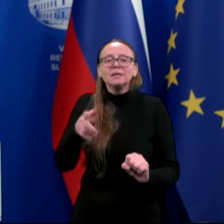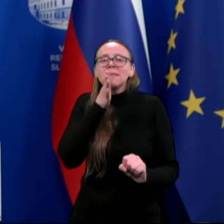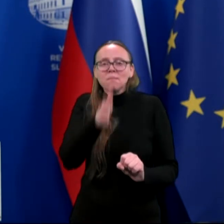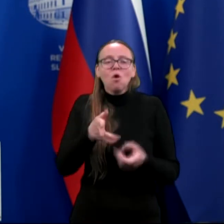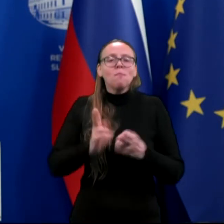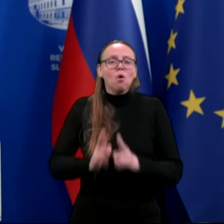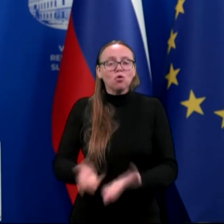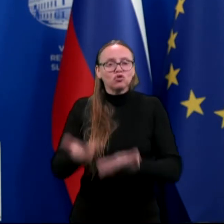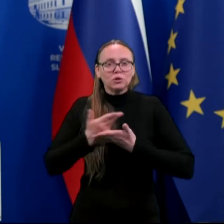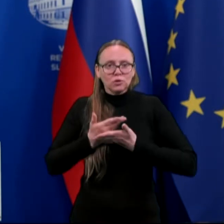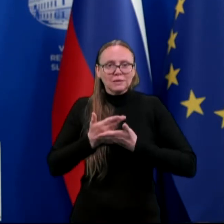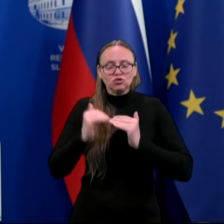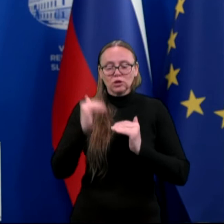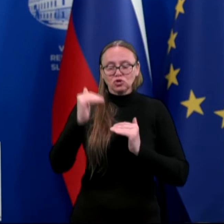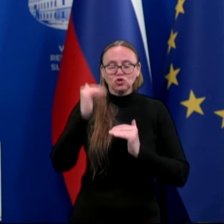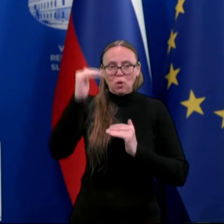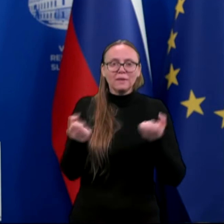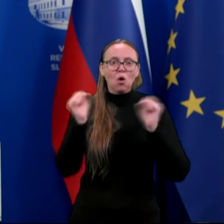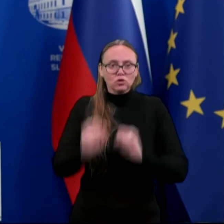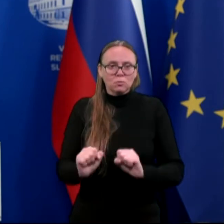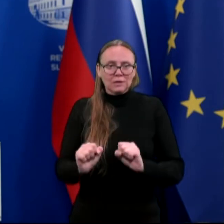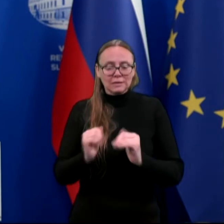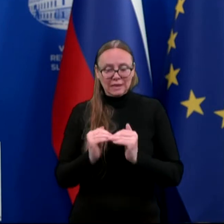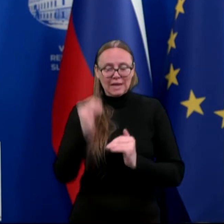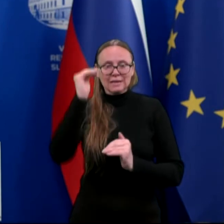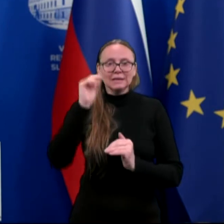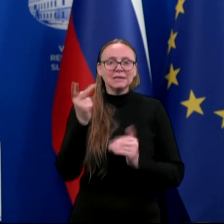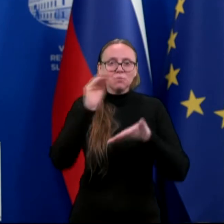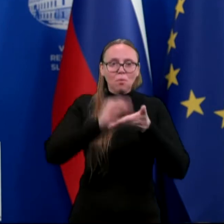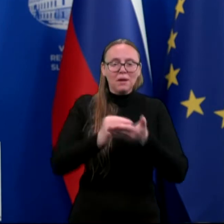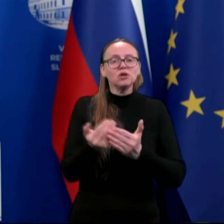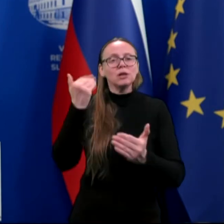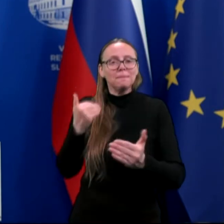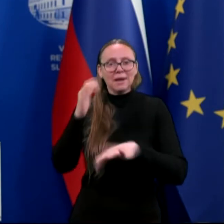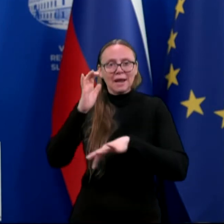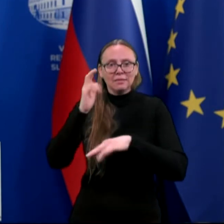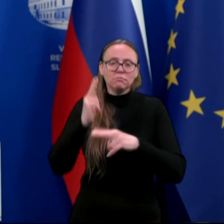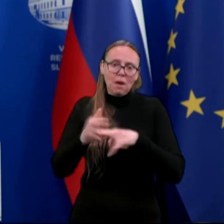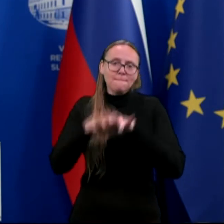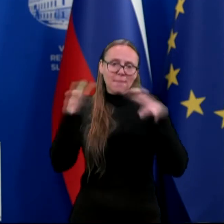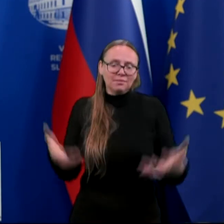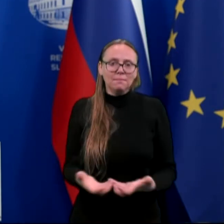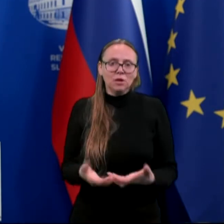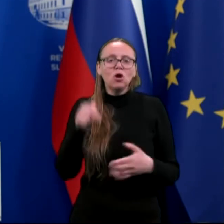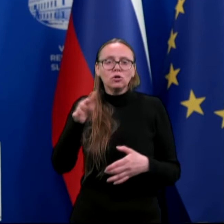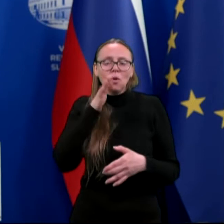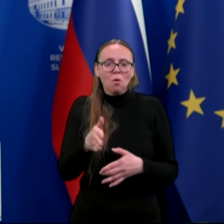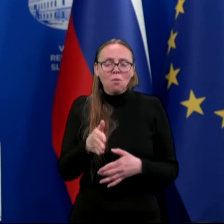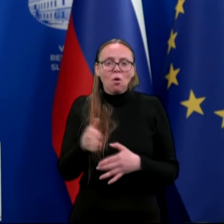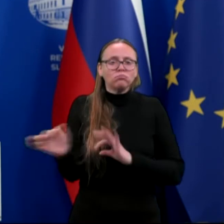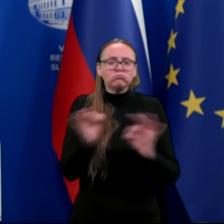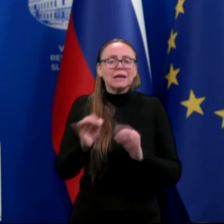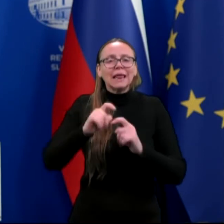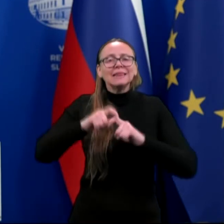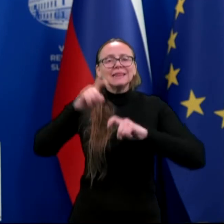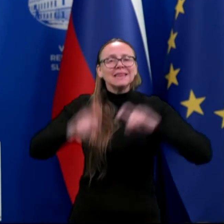mogoče doseči stopnjo gospodarske rasti, ki smo jo beležili pred pandemijo. To bo doseženo z digitalno